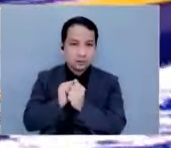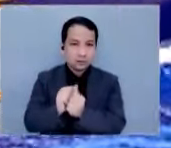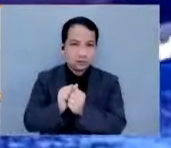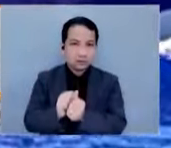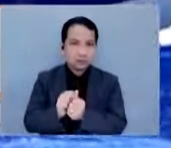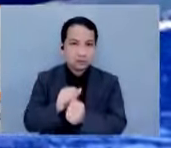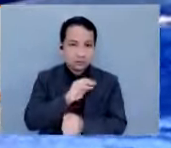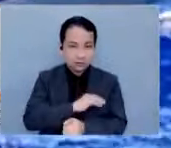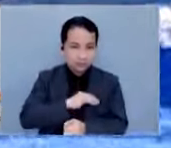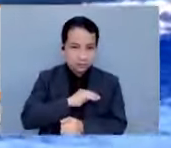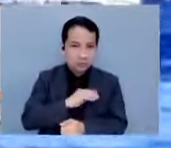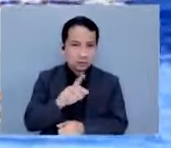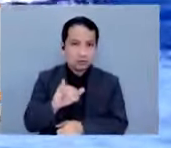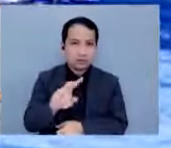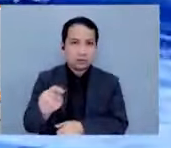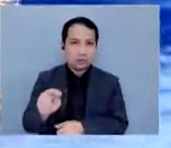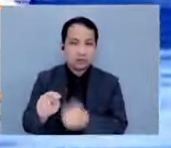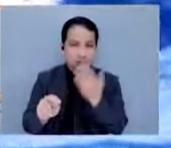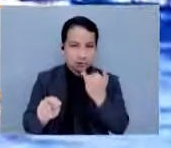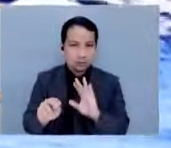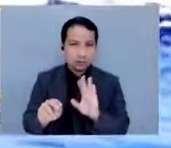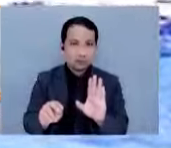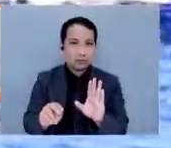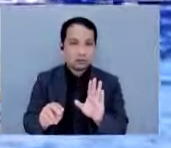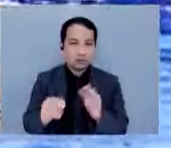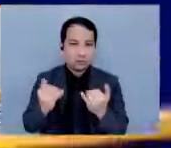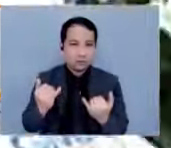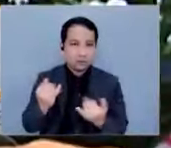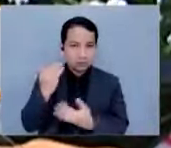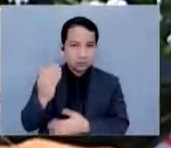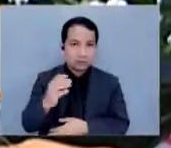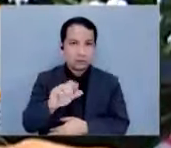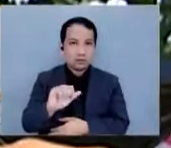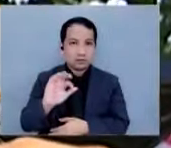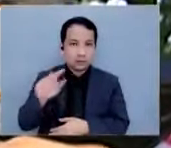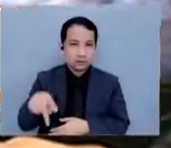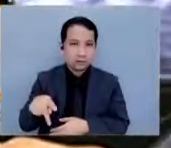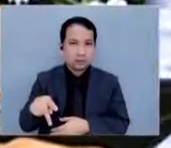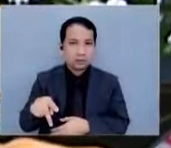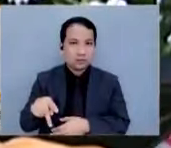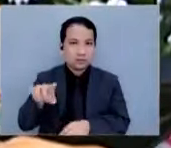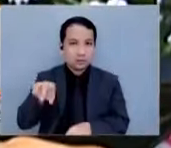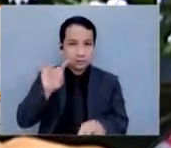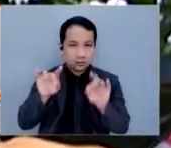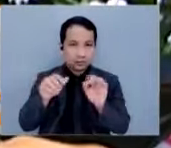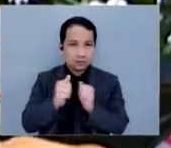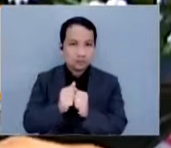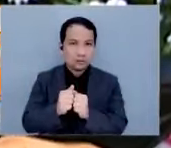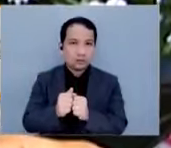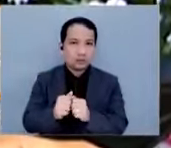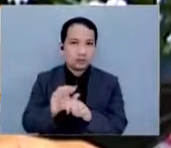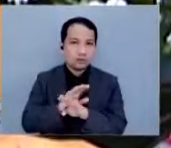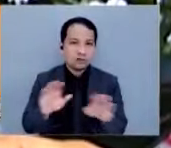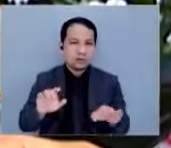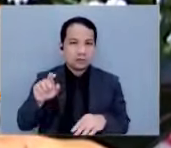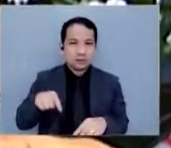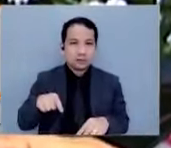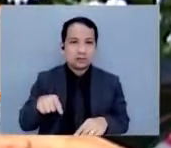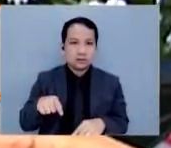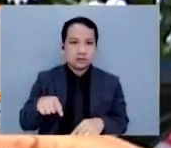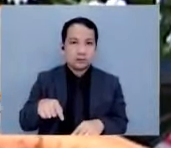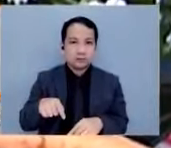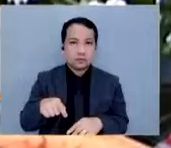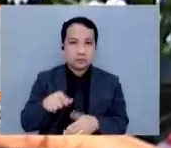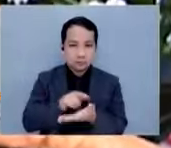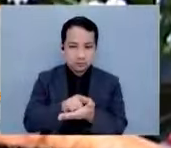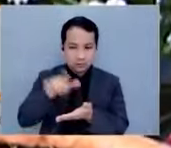sa Ayungin Shoal. Pero hindi pa ito napapanahon ayon sa AFP. Marami namang options. We don't need our fighter planes really